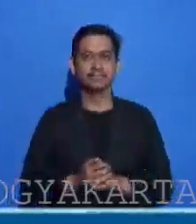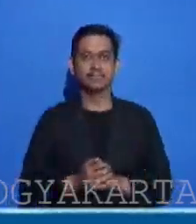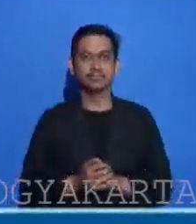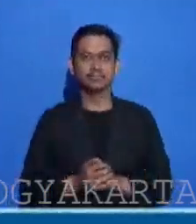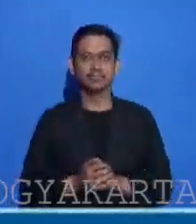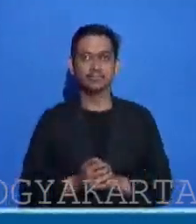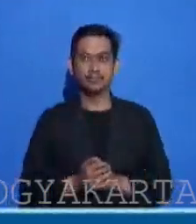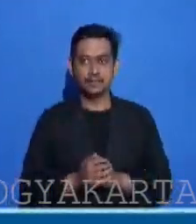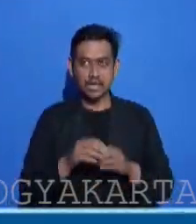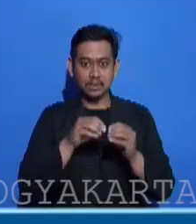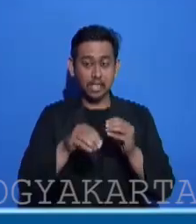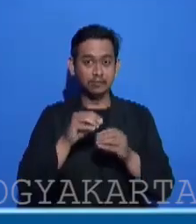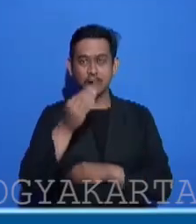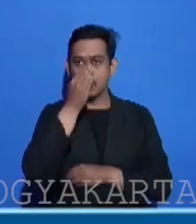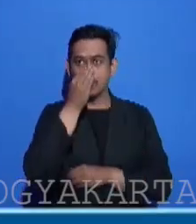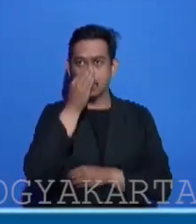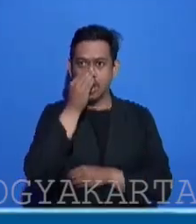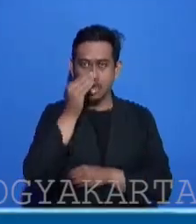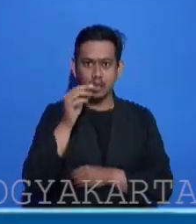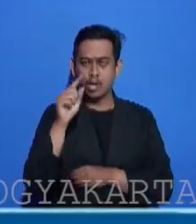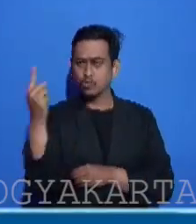ingkang dipun tanam tunggal wulanan